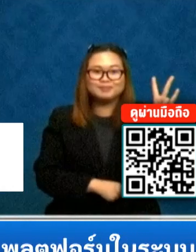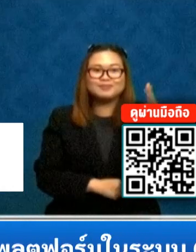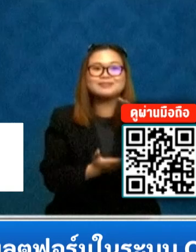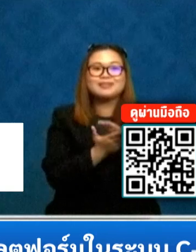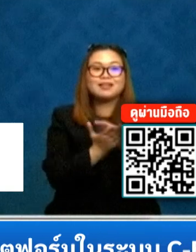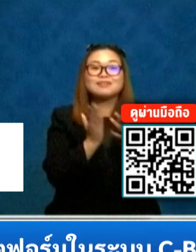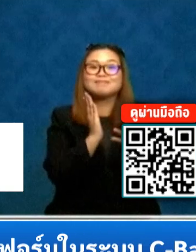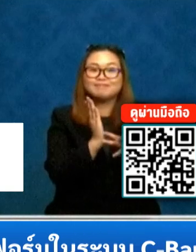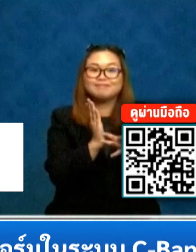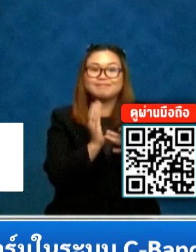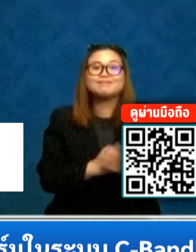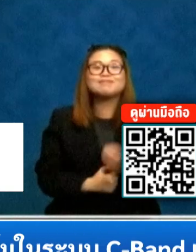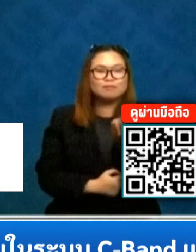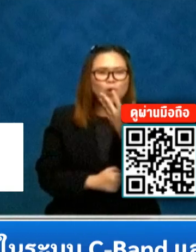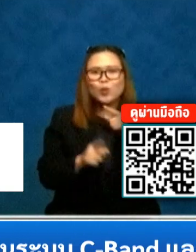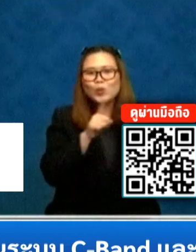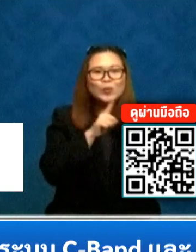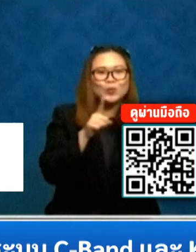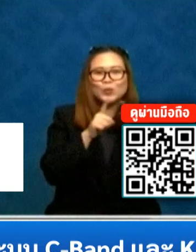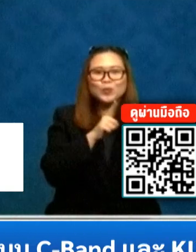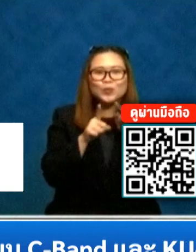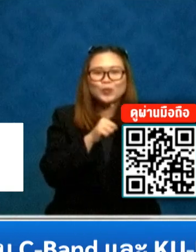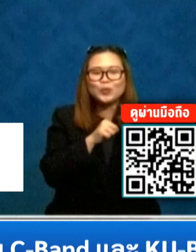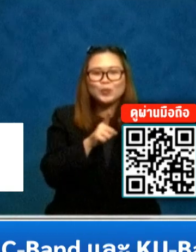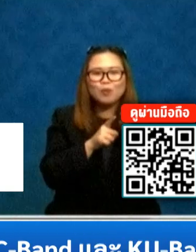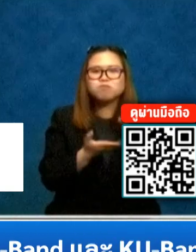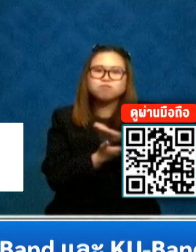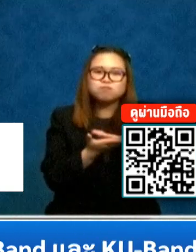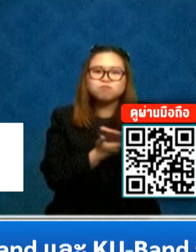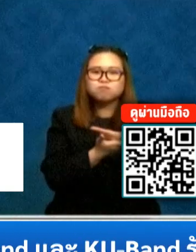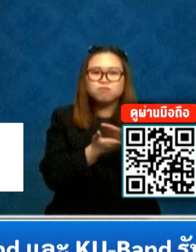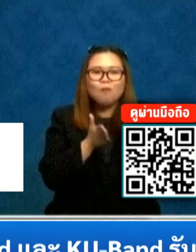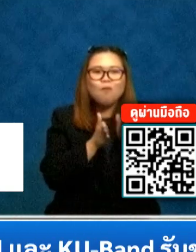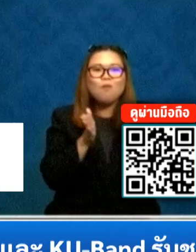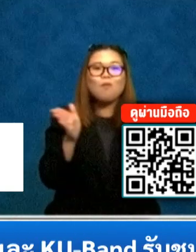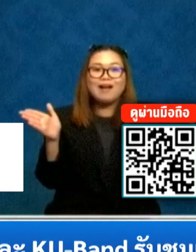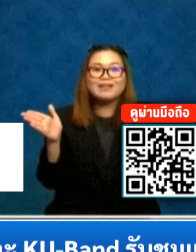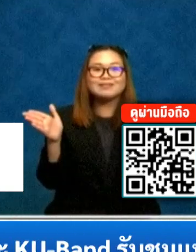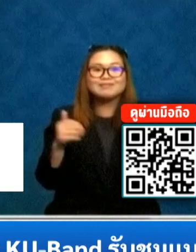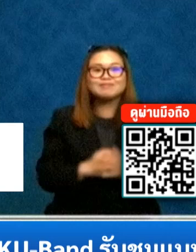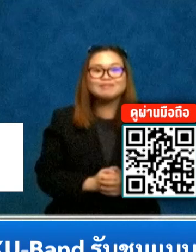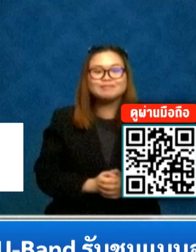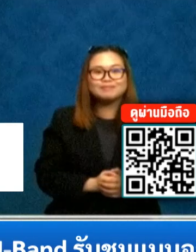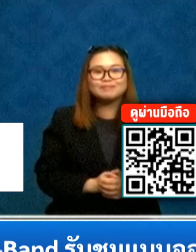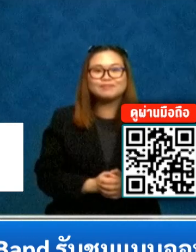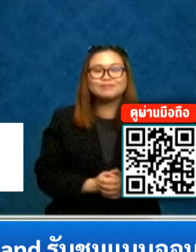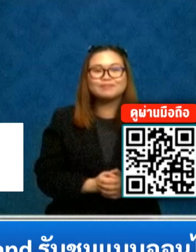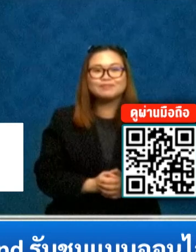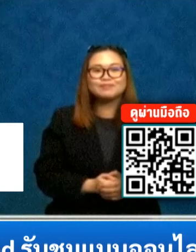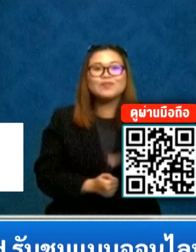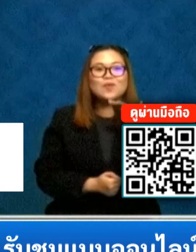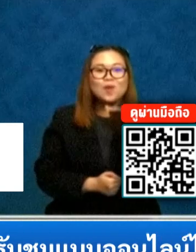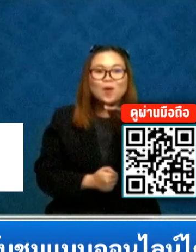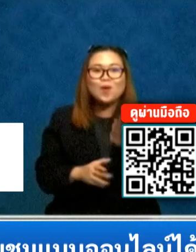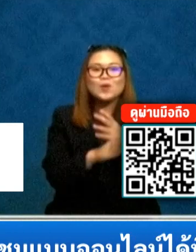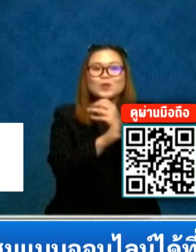ซึ่งตอนนั้นแล้วก็อภิปรายอย่างกว้างขวางนะครับผมขอสรุปไว้นิดหนึ่งนะครับว่าวัตถุประส